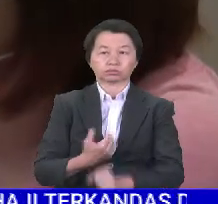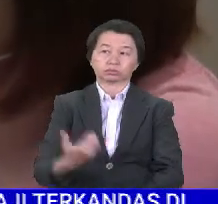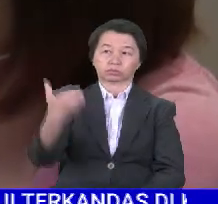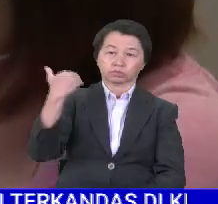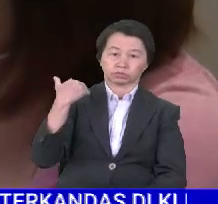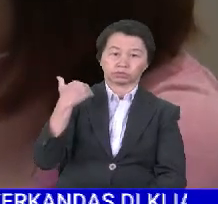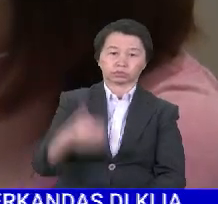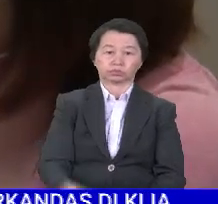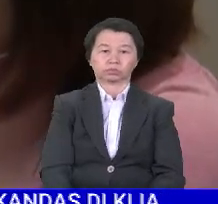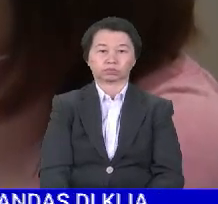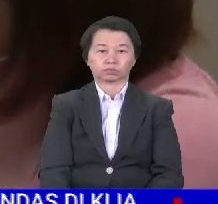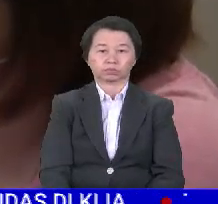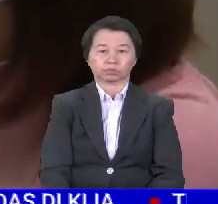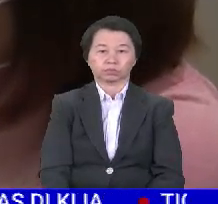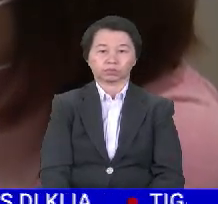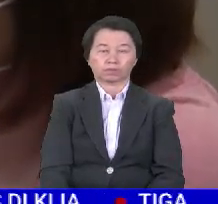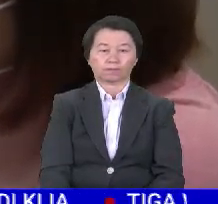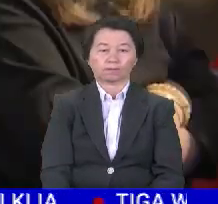lepas.